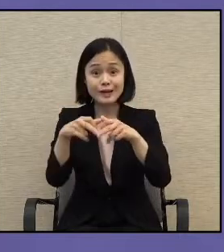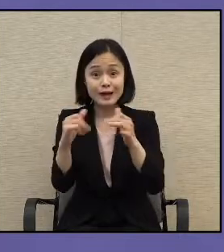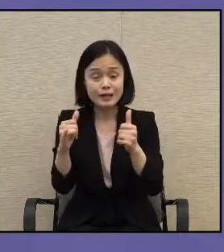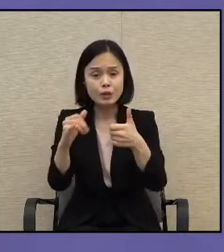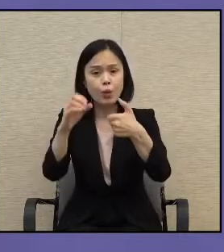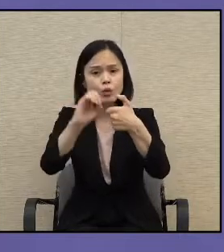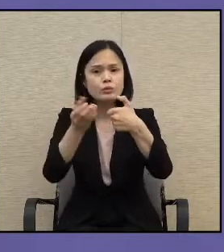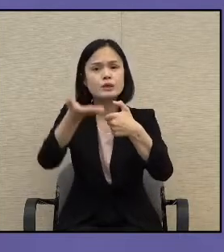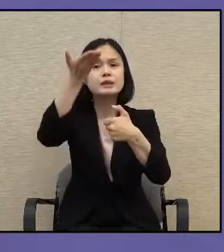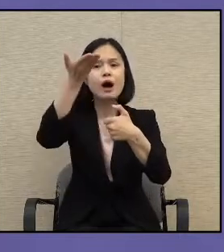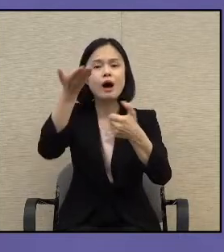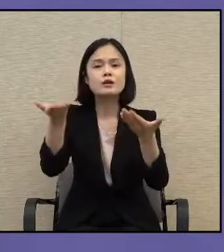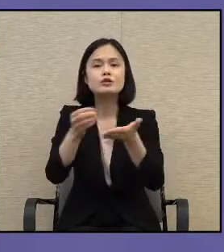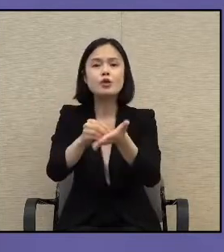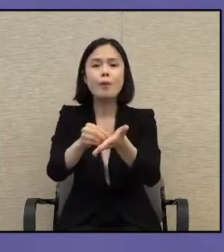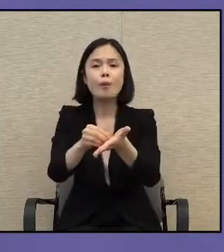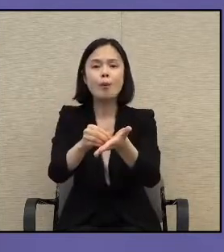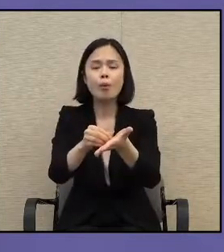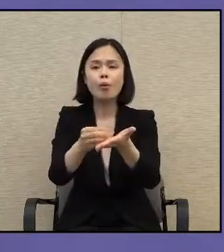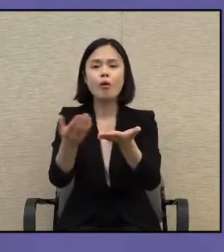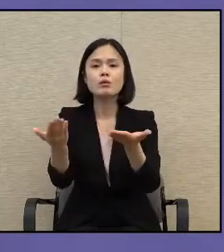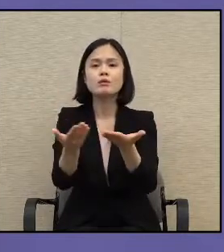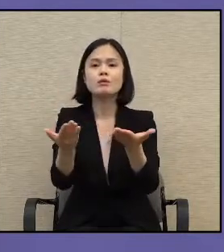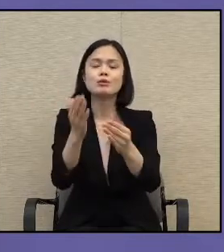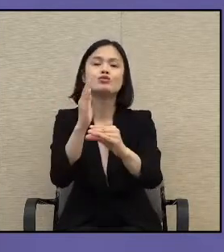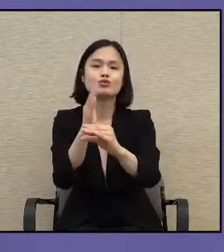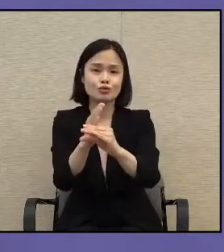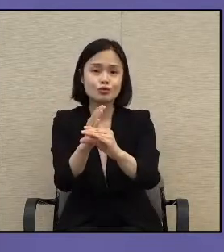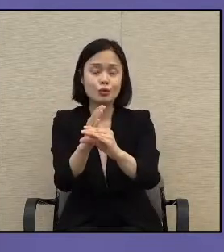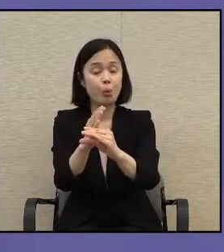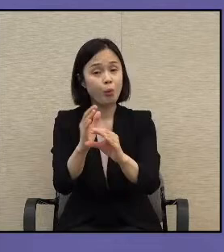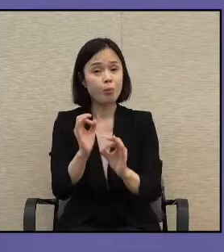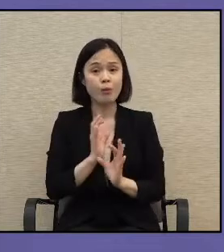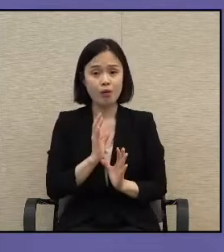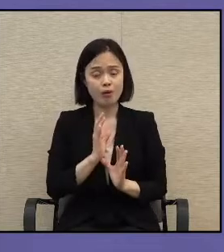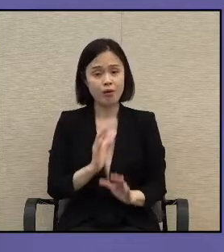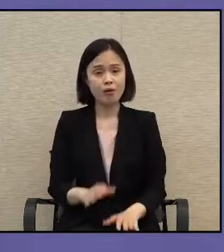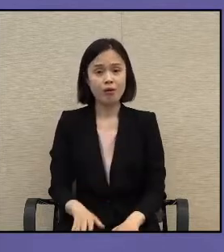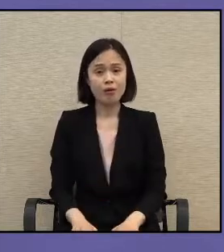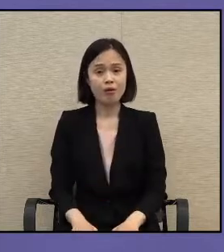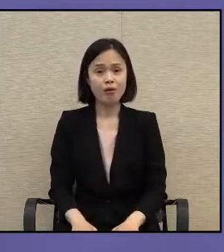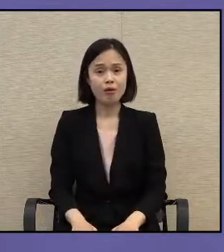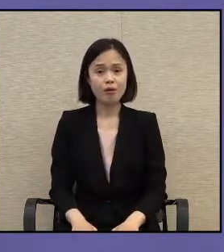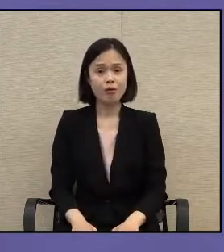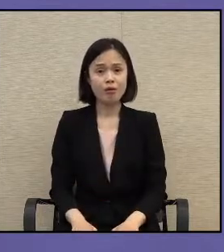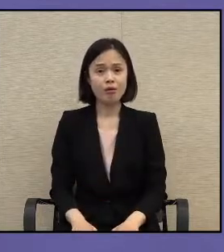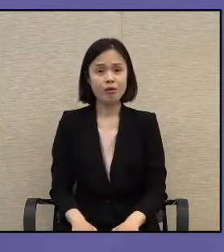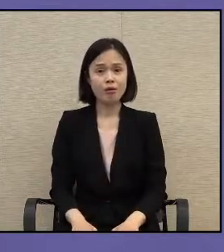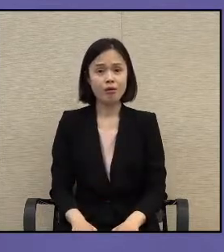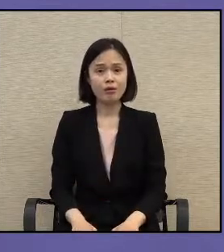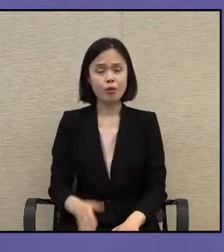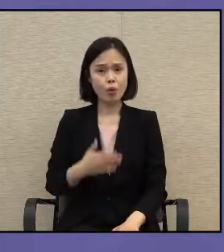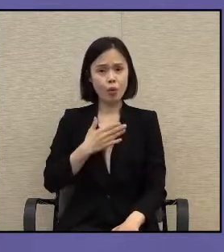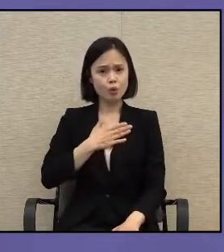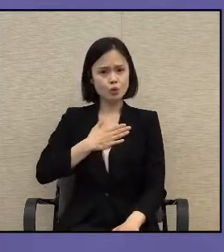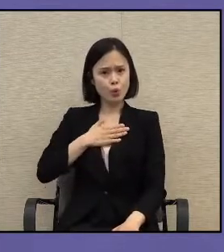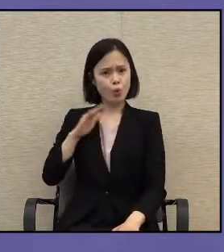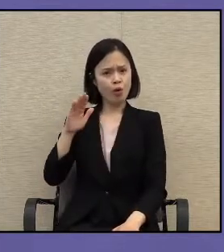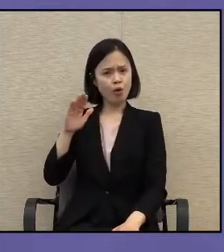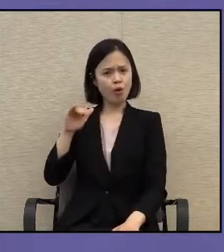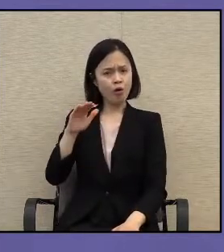그래서 이 저자는 이제 이 조현병이라고 하는